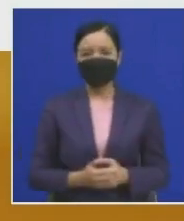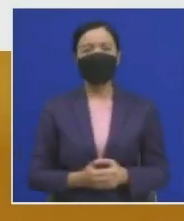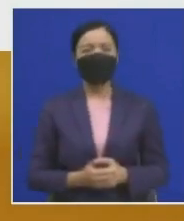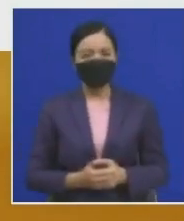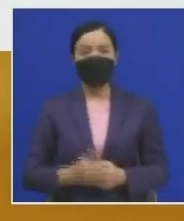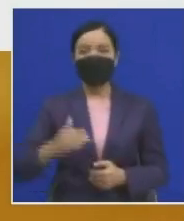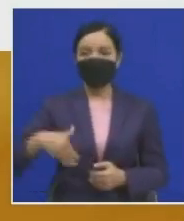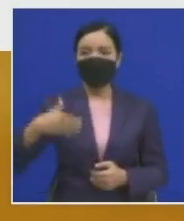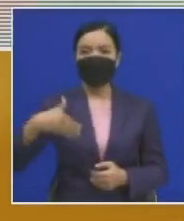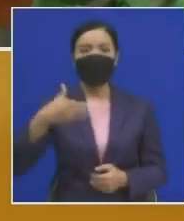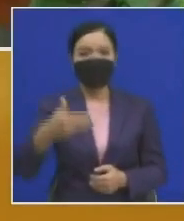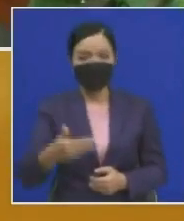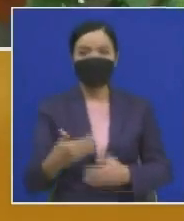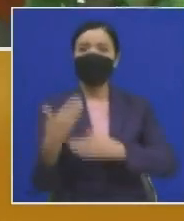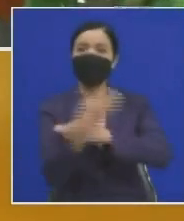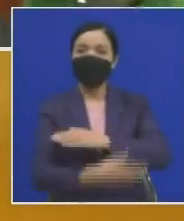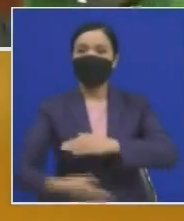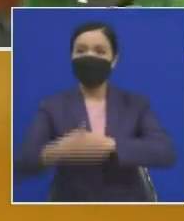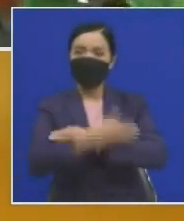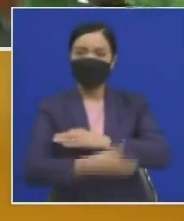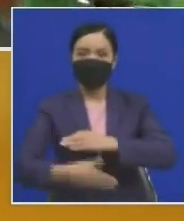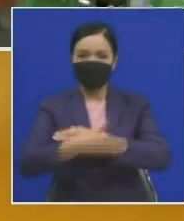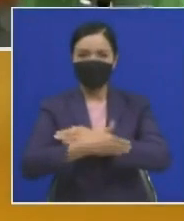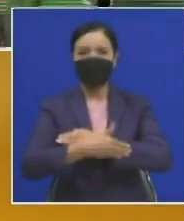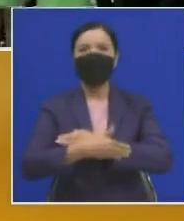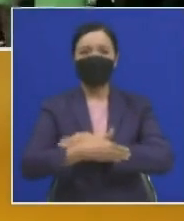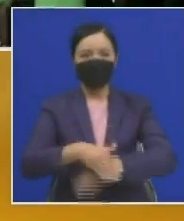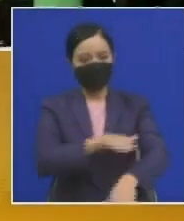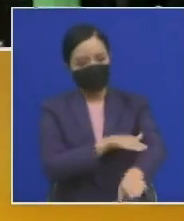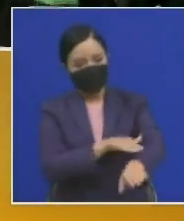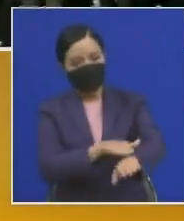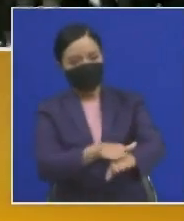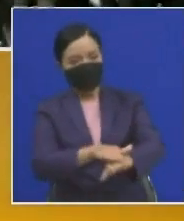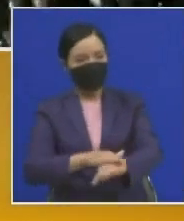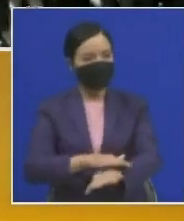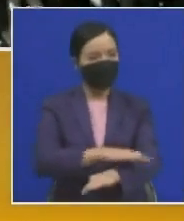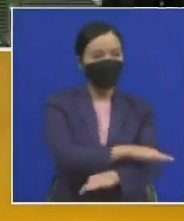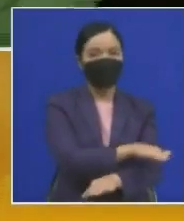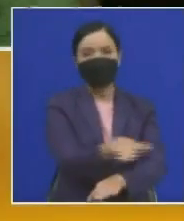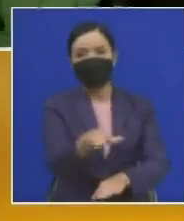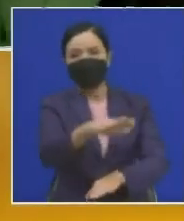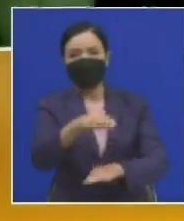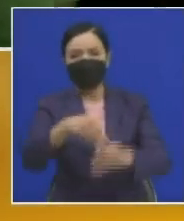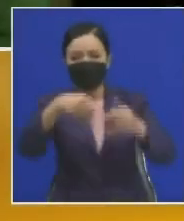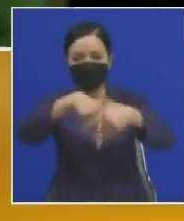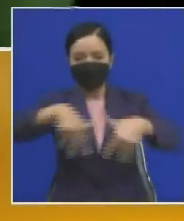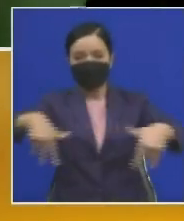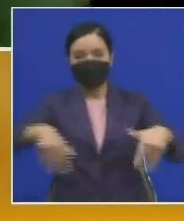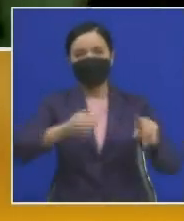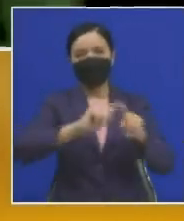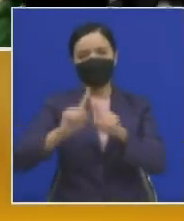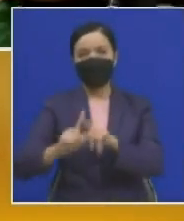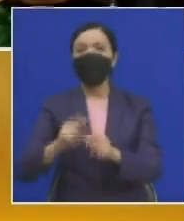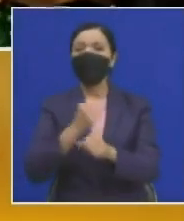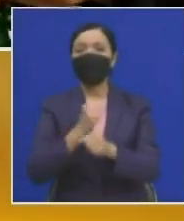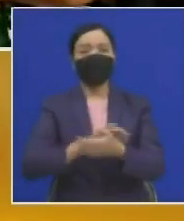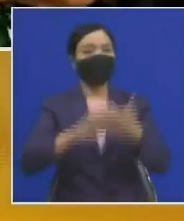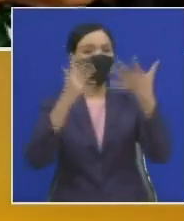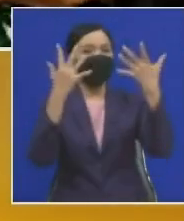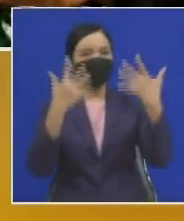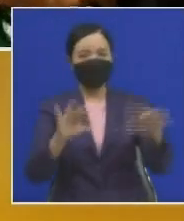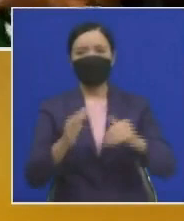ปีต่อจากนี้ไปรถไฟแต่ละสายขยายออกไปชานเมืองเติบโตขึเรอยโคงสางพ้ทานต่อัาพัศษฑพรฟ